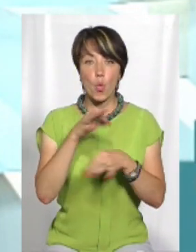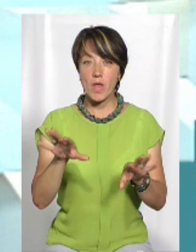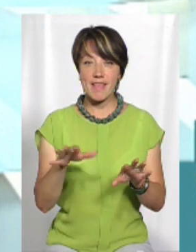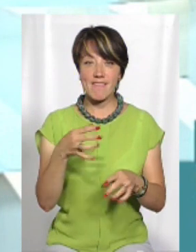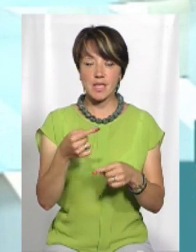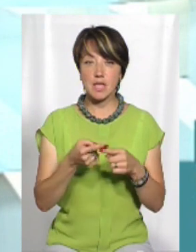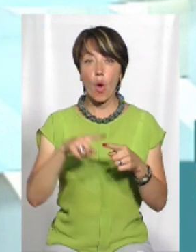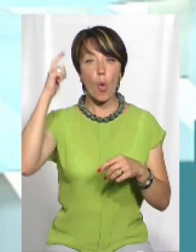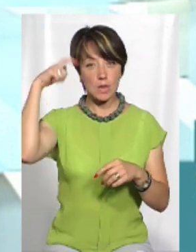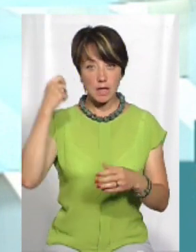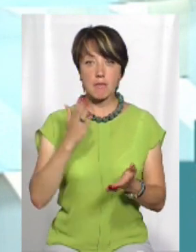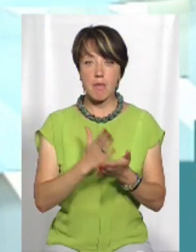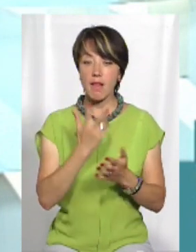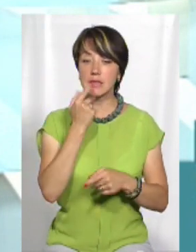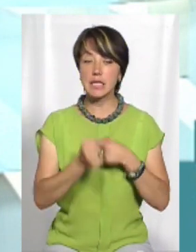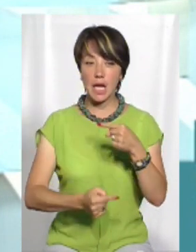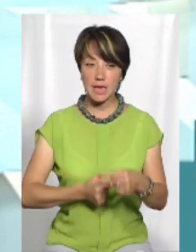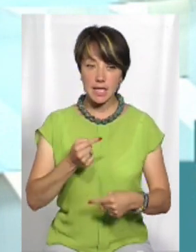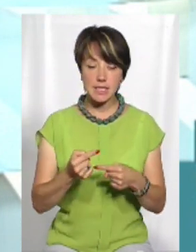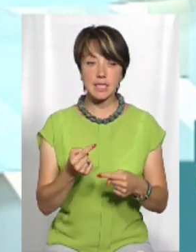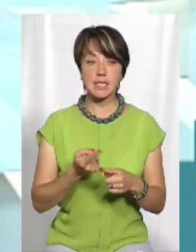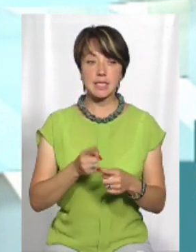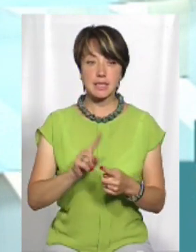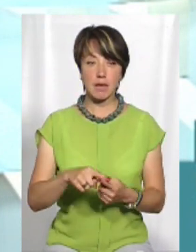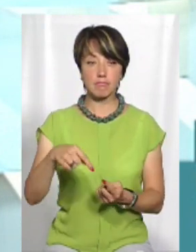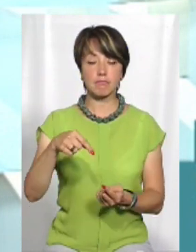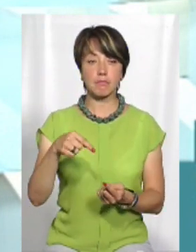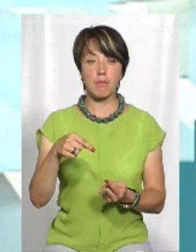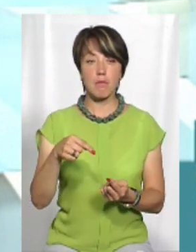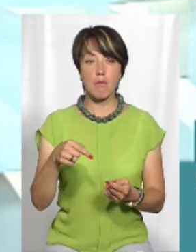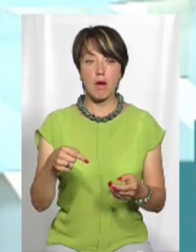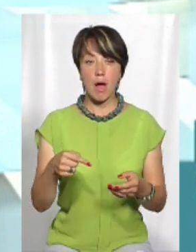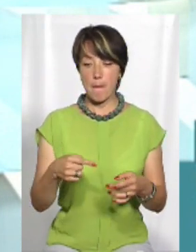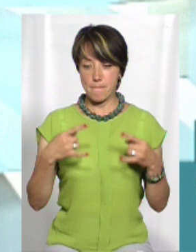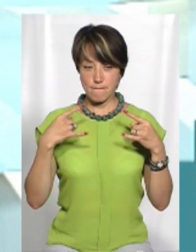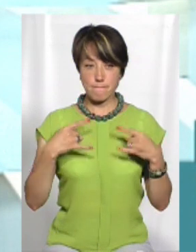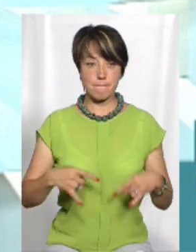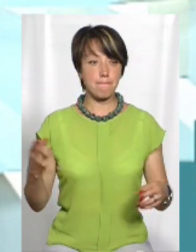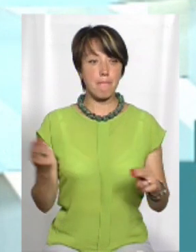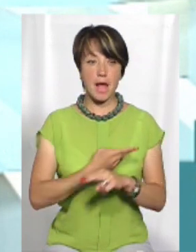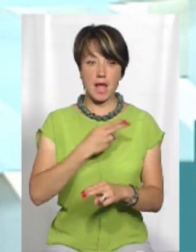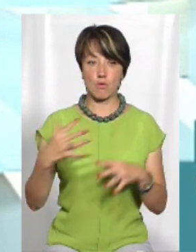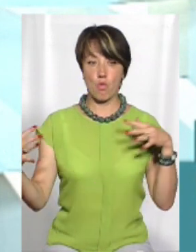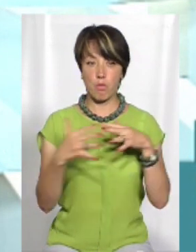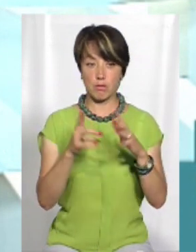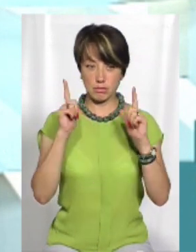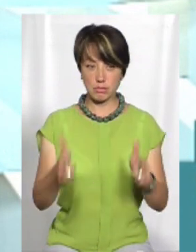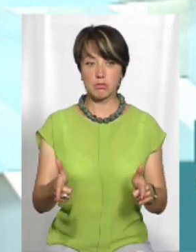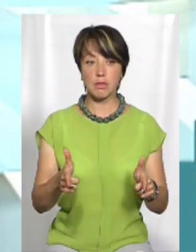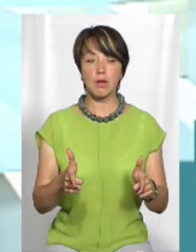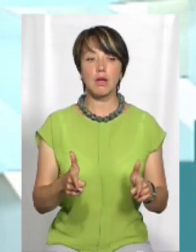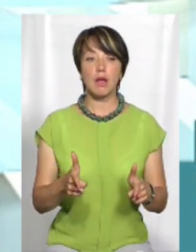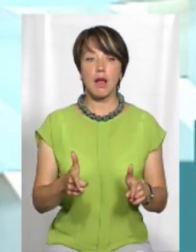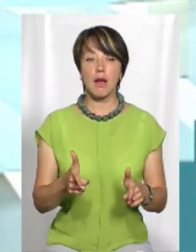ми знаємо, що козаки мали свою традицію, це от характерництво, де вони могли йти без обладунків в бій. Тому що наскільки